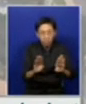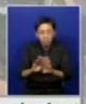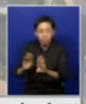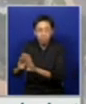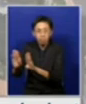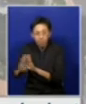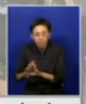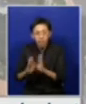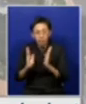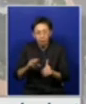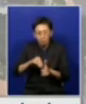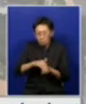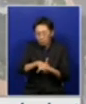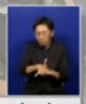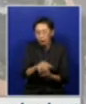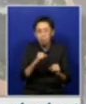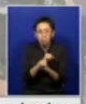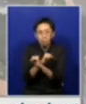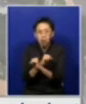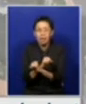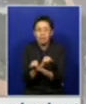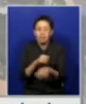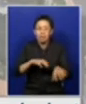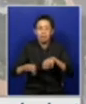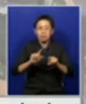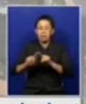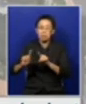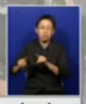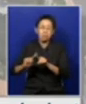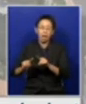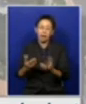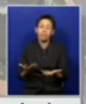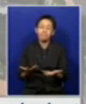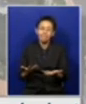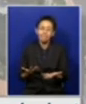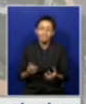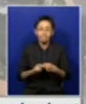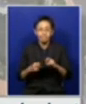การจัดการอื่นๆนะครับไต้ถัดไปนะครับ